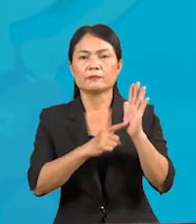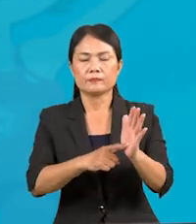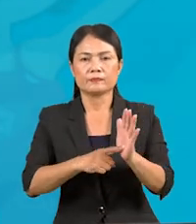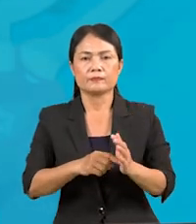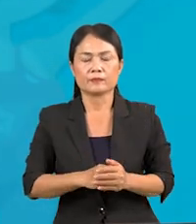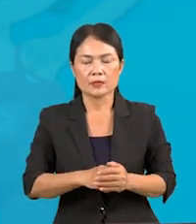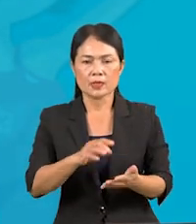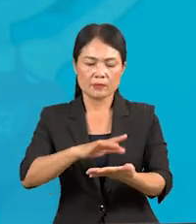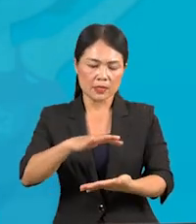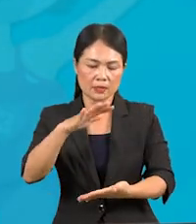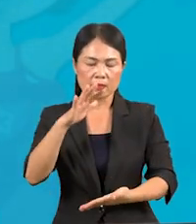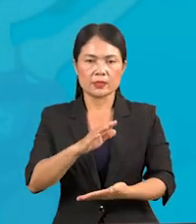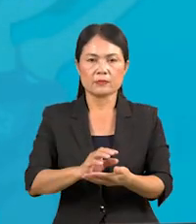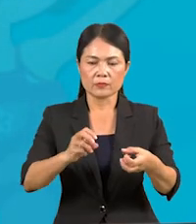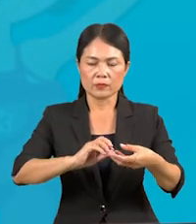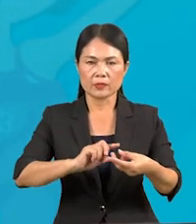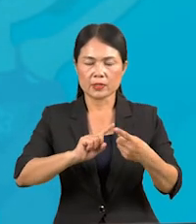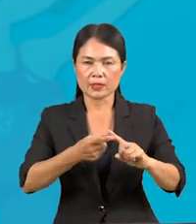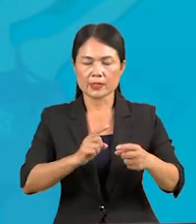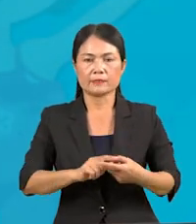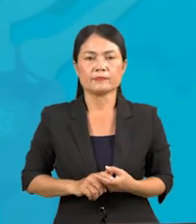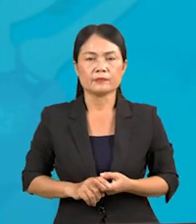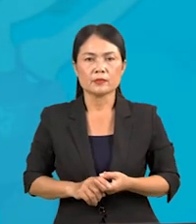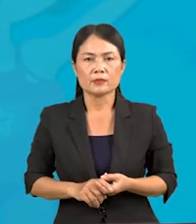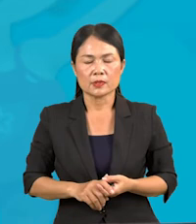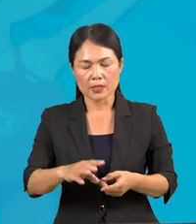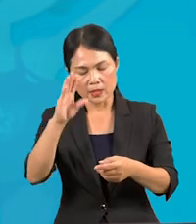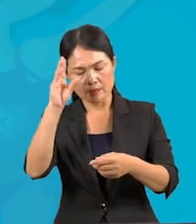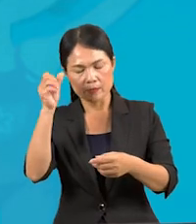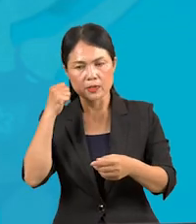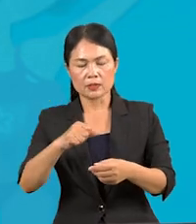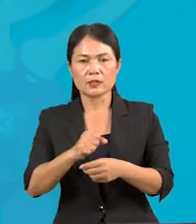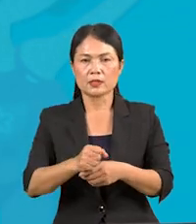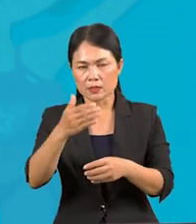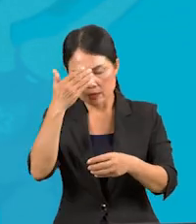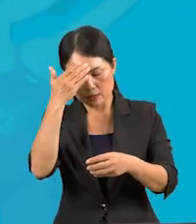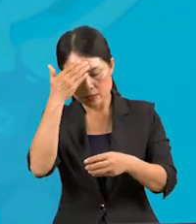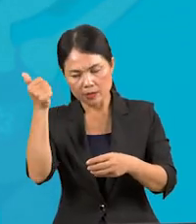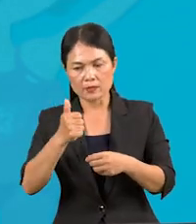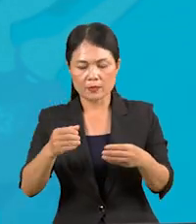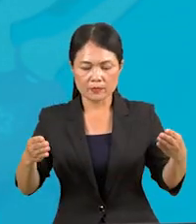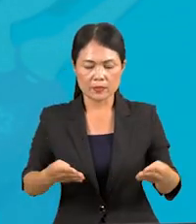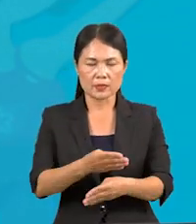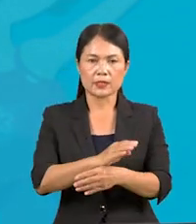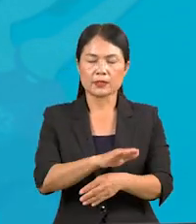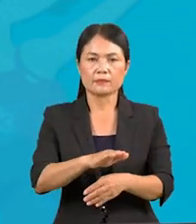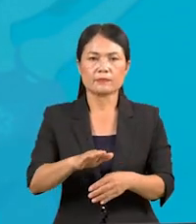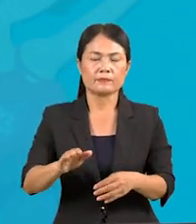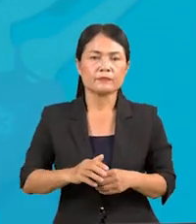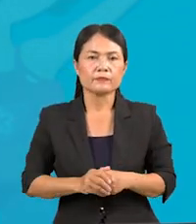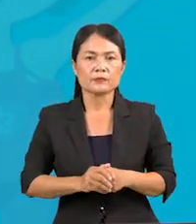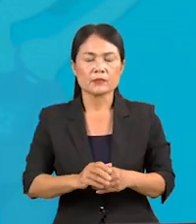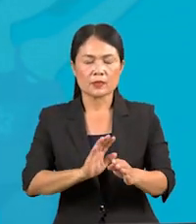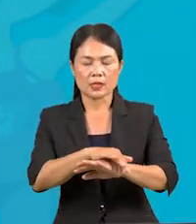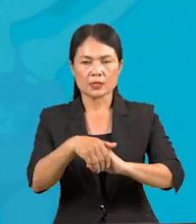រណ៍ពណ៌និងលេខសូមលោកអ្នកកុំភ្លេចណែនាំកុមារ